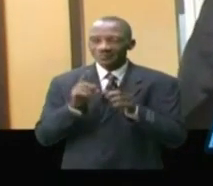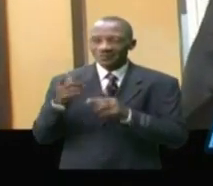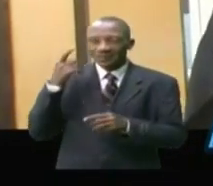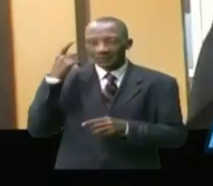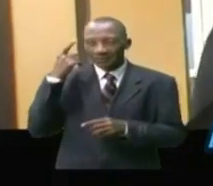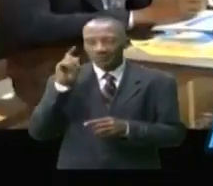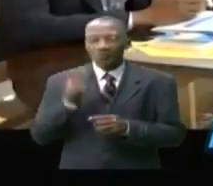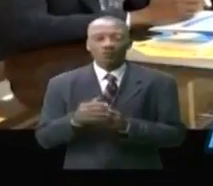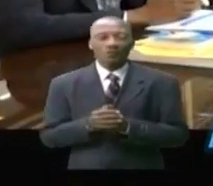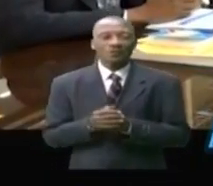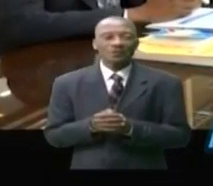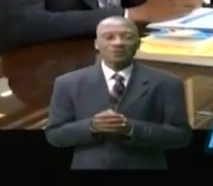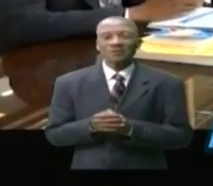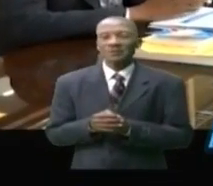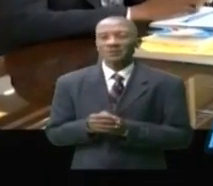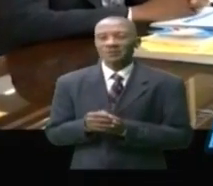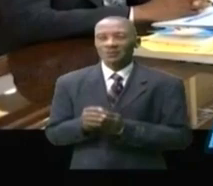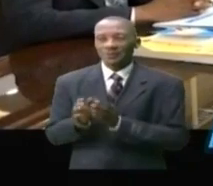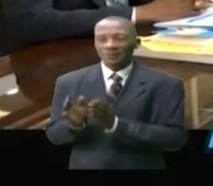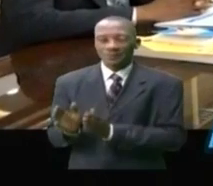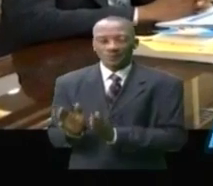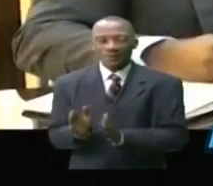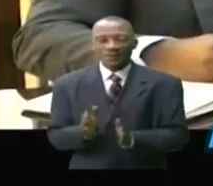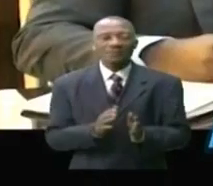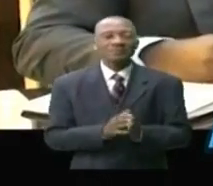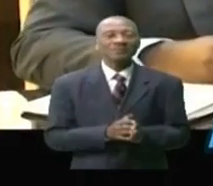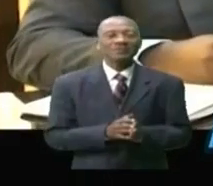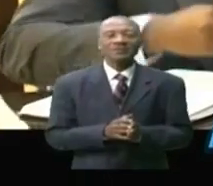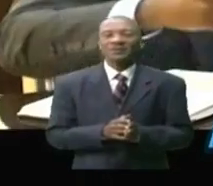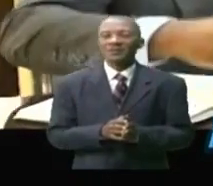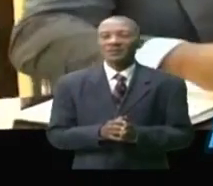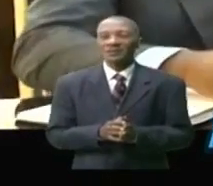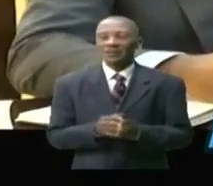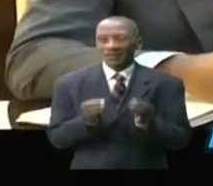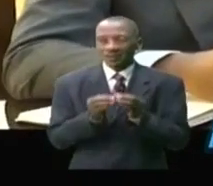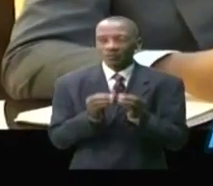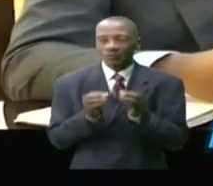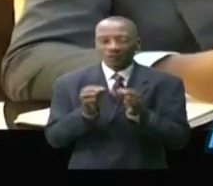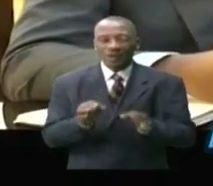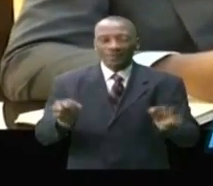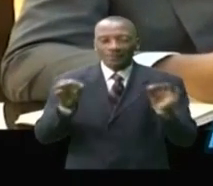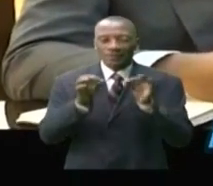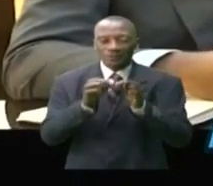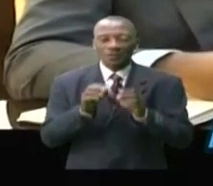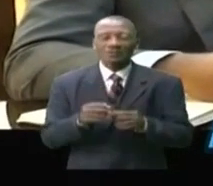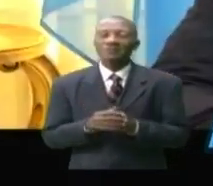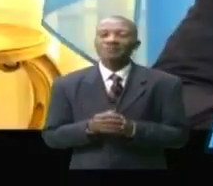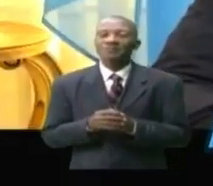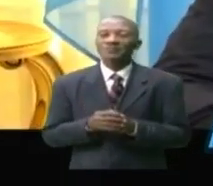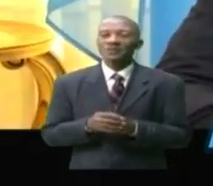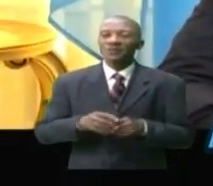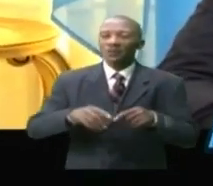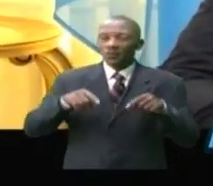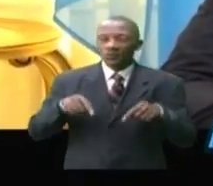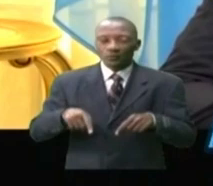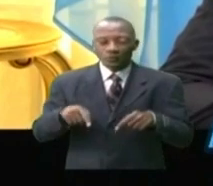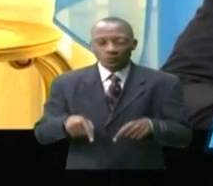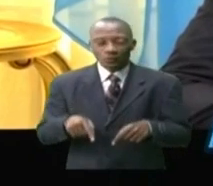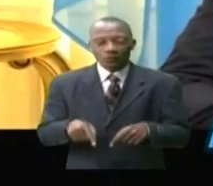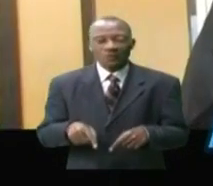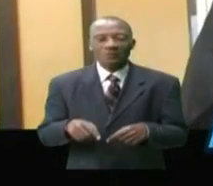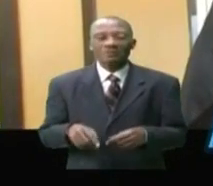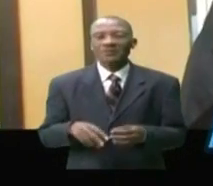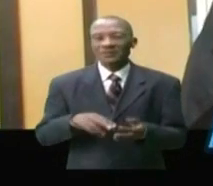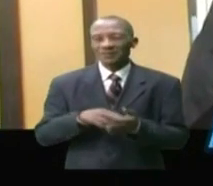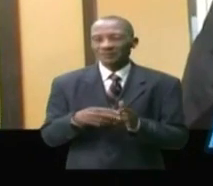sur les questions importantes de la nation. Aujourd'hui, il s'est agi principalement des questions sécuritaires,